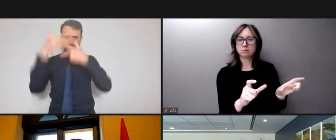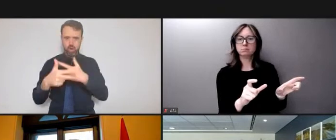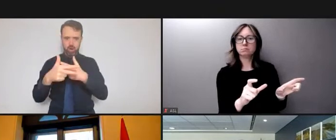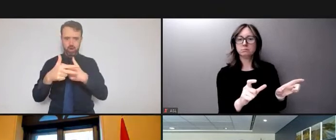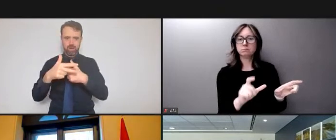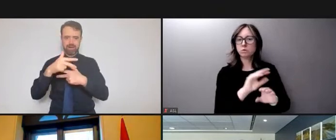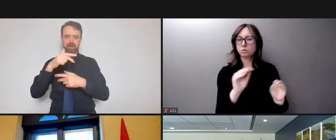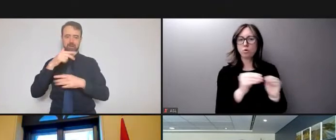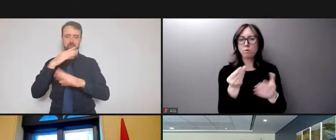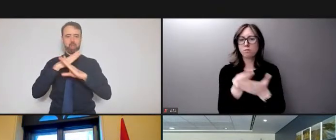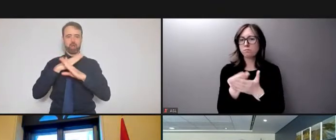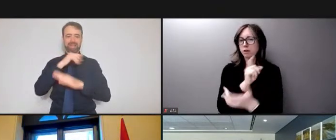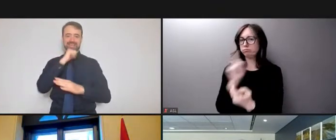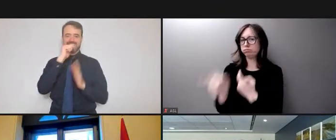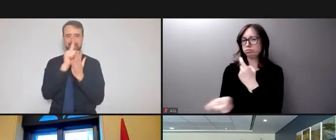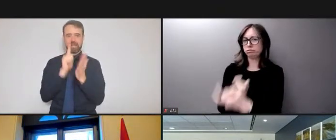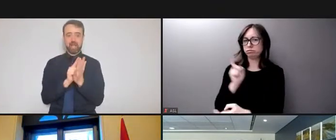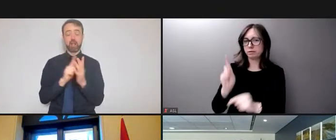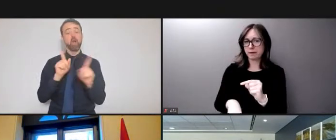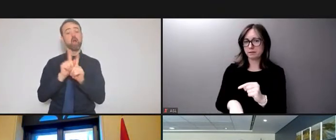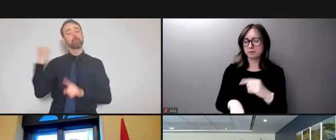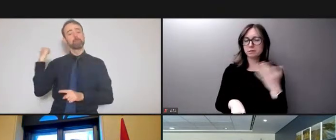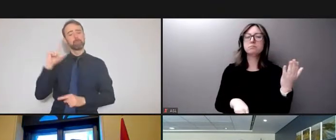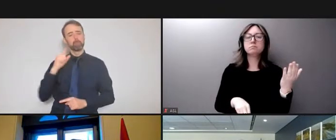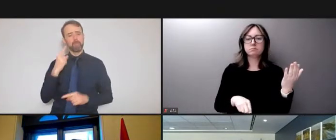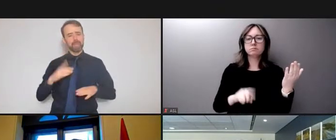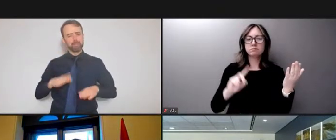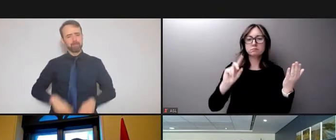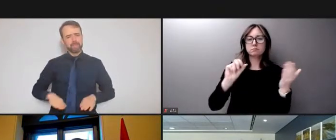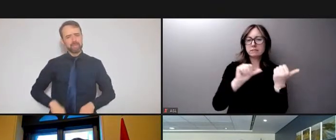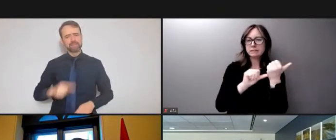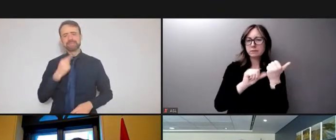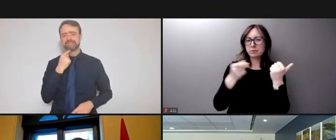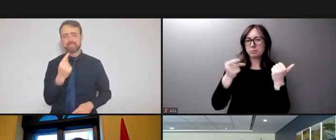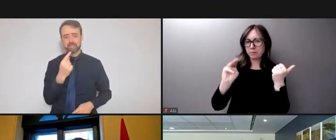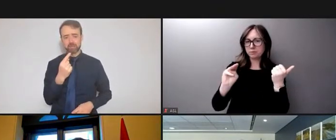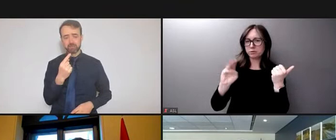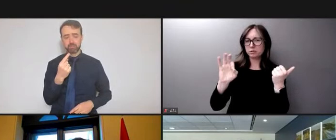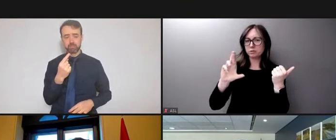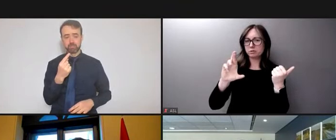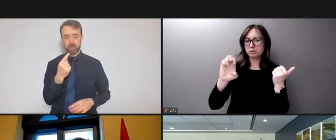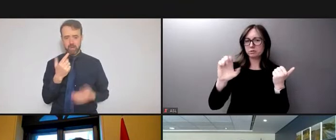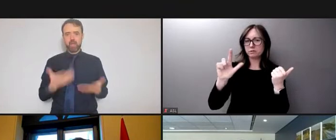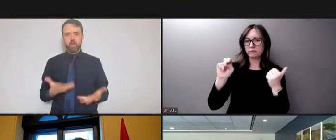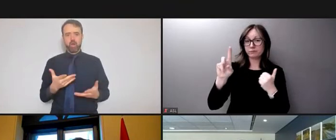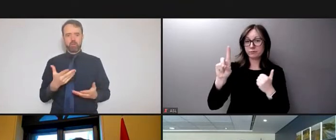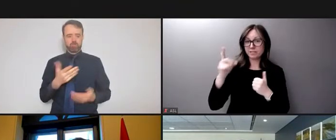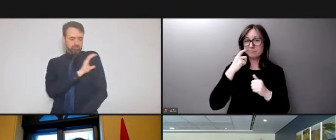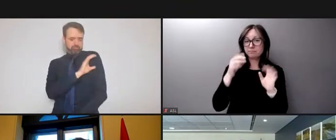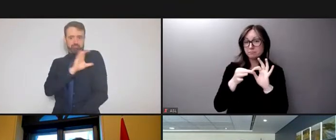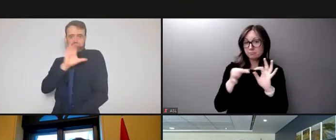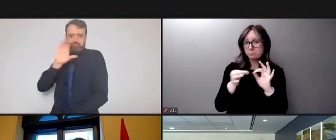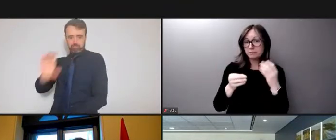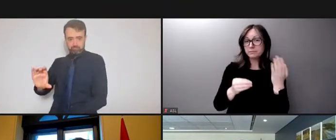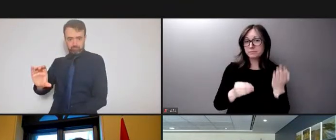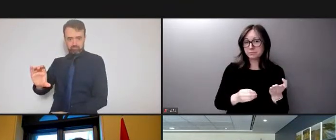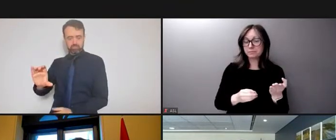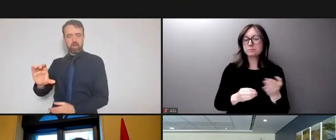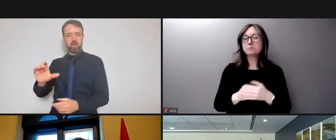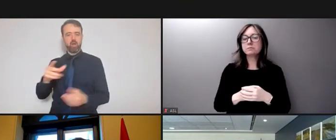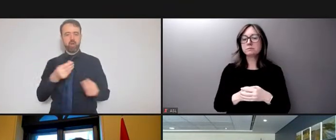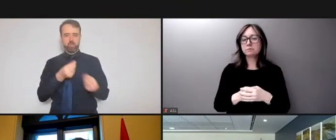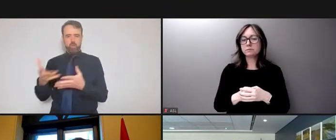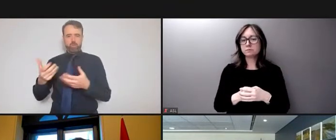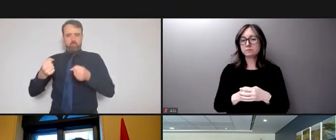-primer ministre a dit, ces autorités sont en force et outils utilisés par